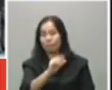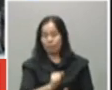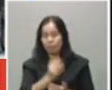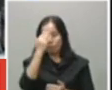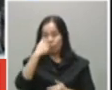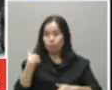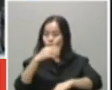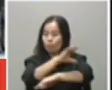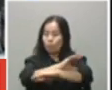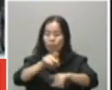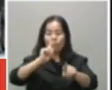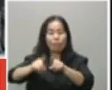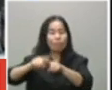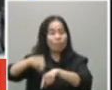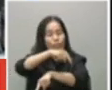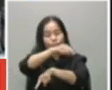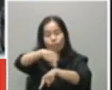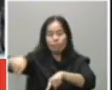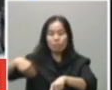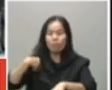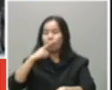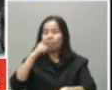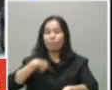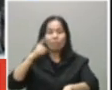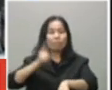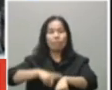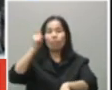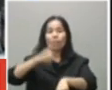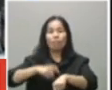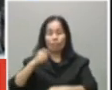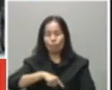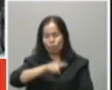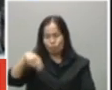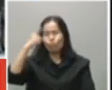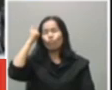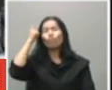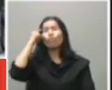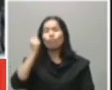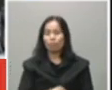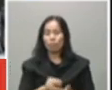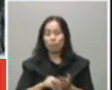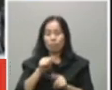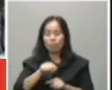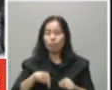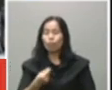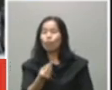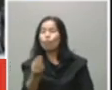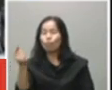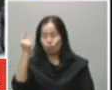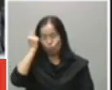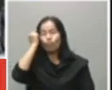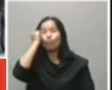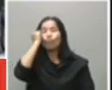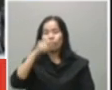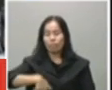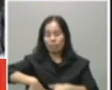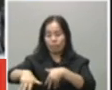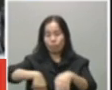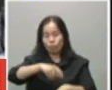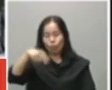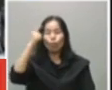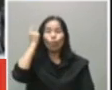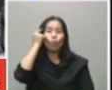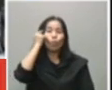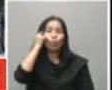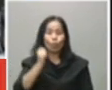มๆกันเพราะเสียเวลาครับไม่ต้องบอกใครๆเขาก็รู้เขาคิดเป็นผมเชื่อว่าพี่น้องประชาชนเนี่ยเขาทราบกันเป็นอย่าง